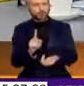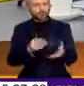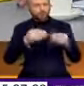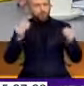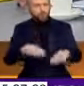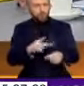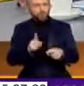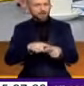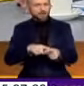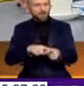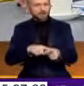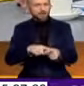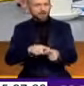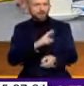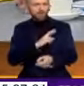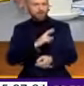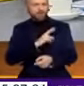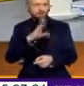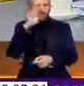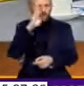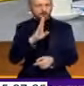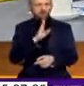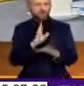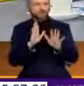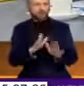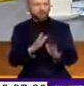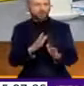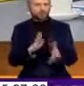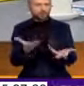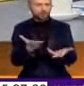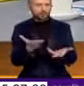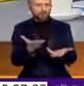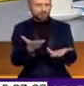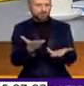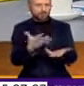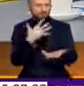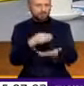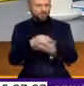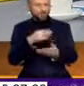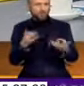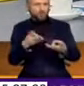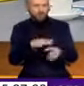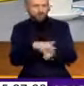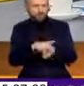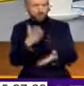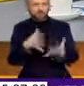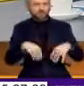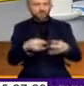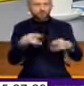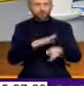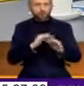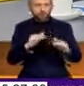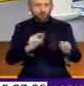шлюб – це егоїзм чоловіка і жінки, виключно там фізіологічне, забезпечення фізіологічних потреб, якщо сім'я не народжуватиме дітей, то